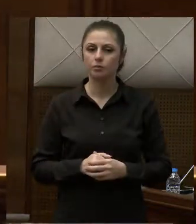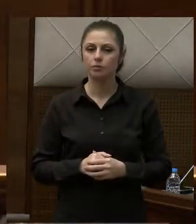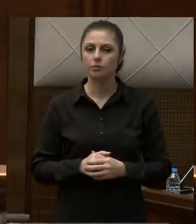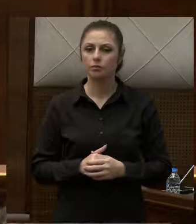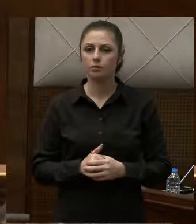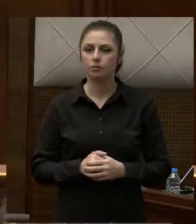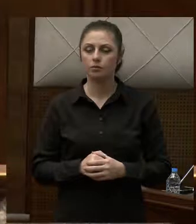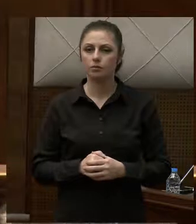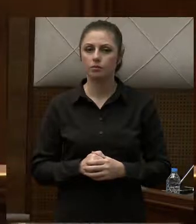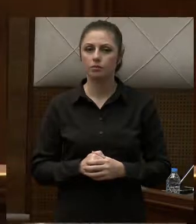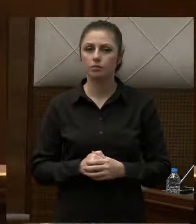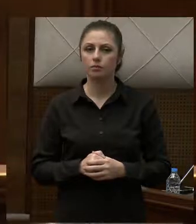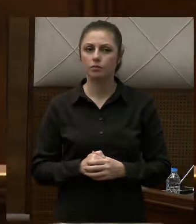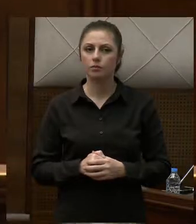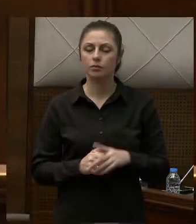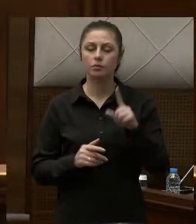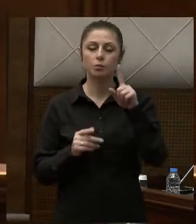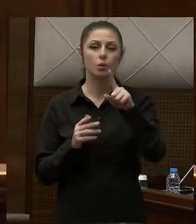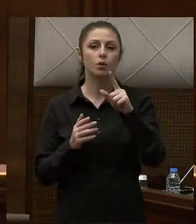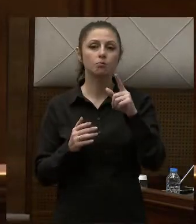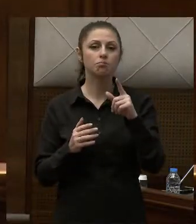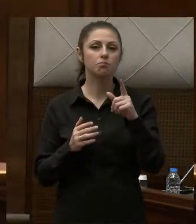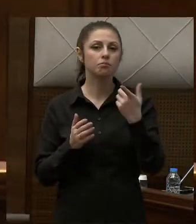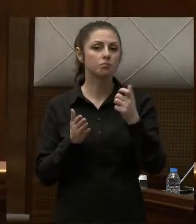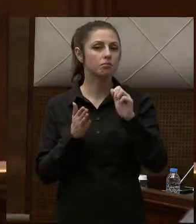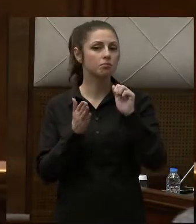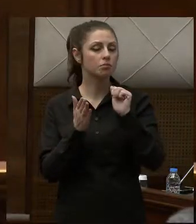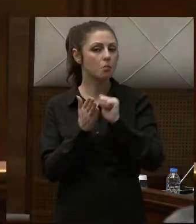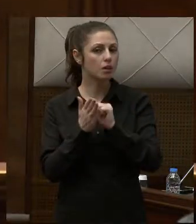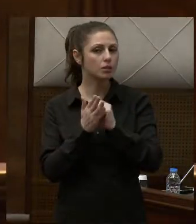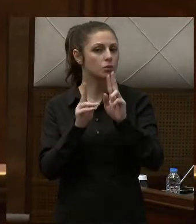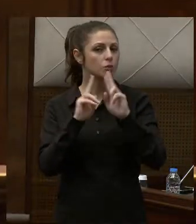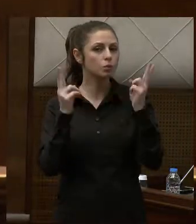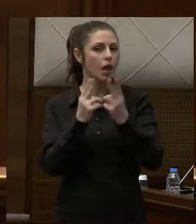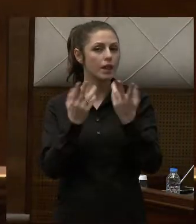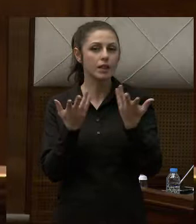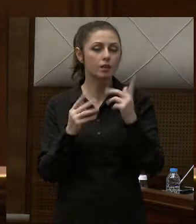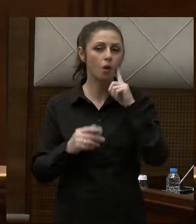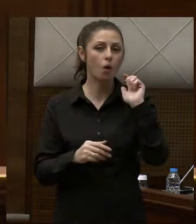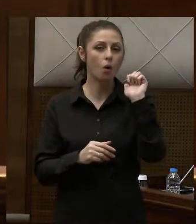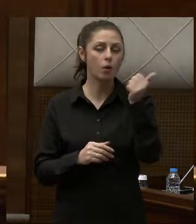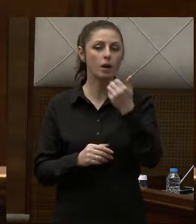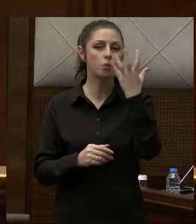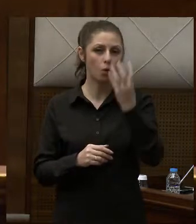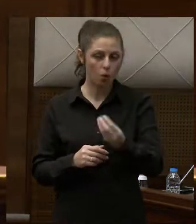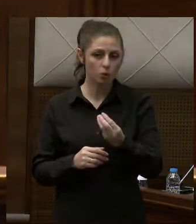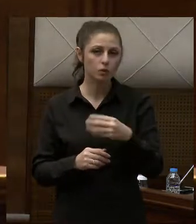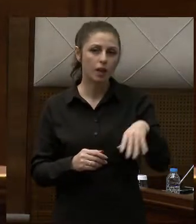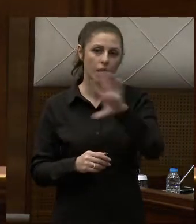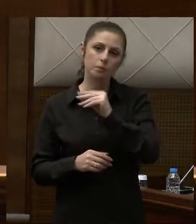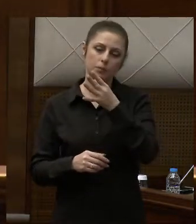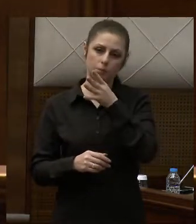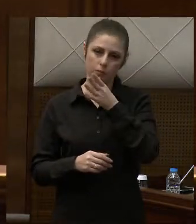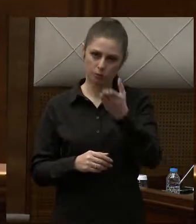Gazeteciler günü olarak kutlanacaktır. Basının dünyada ne kadar önemli bir yer tuttuğunu hepimiz